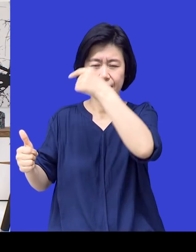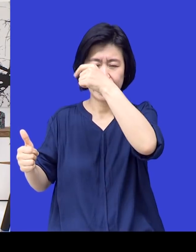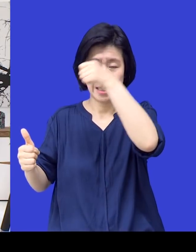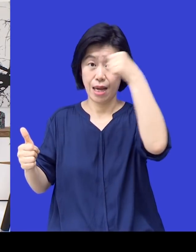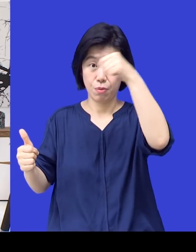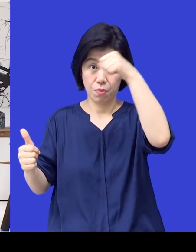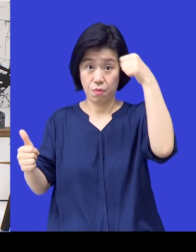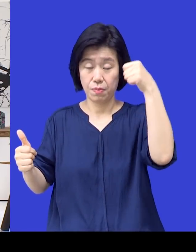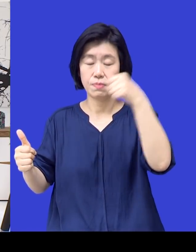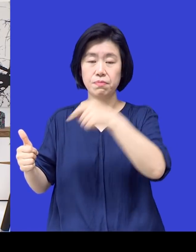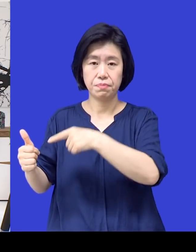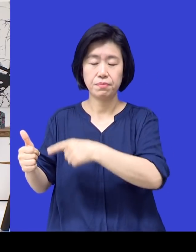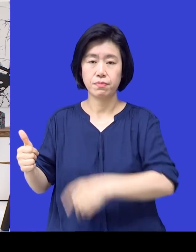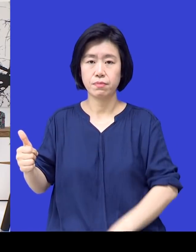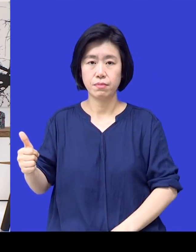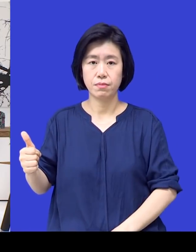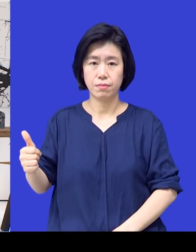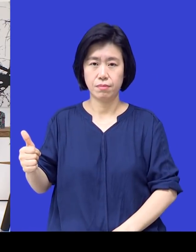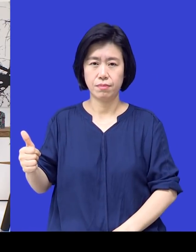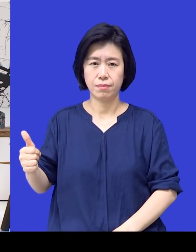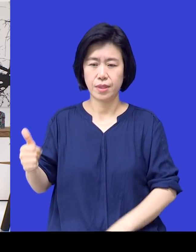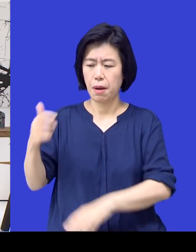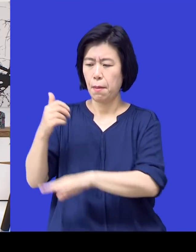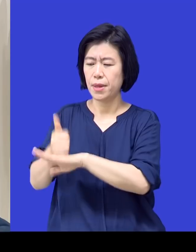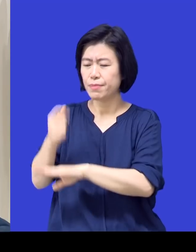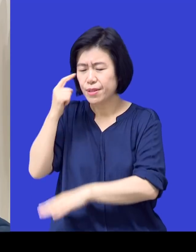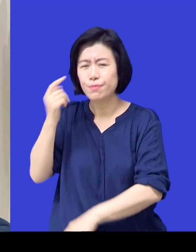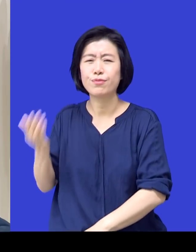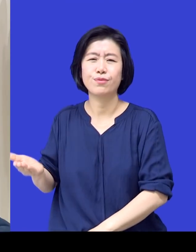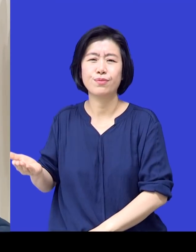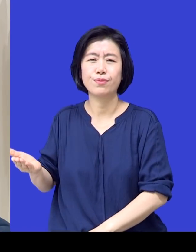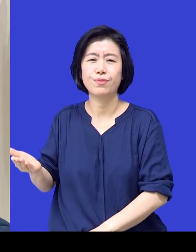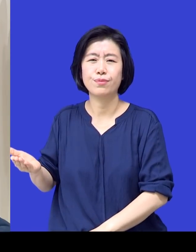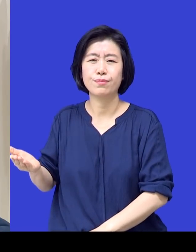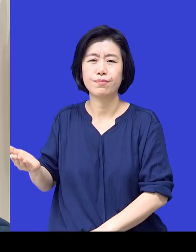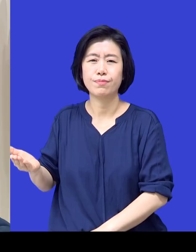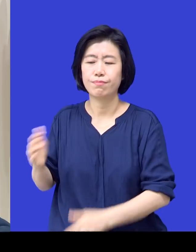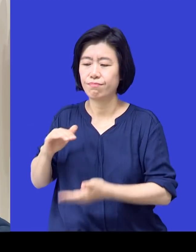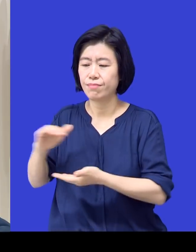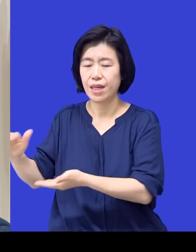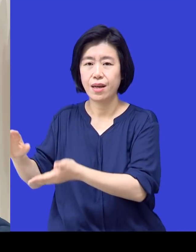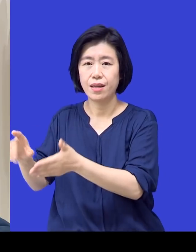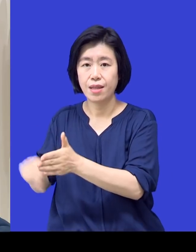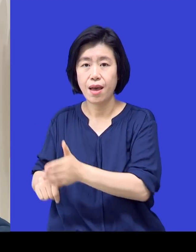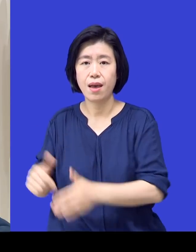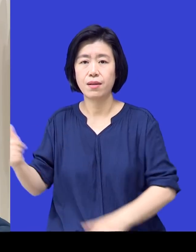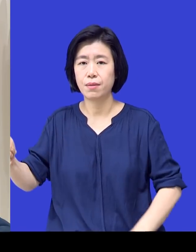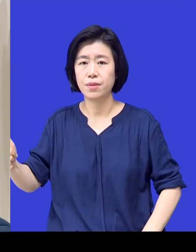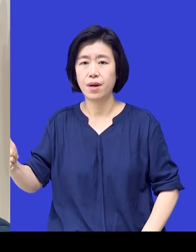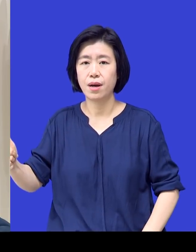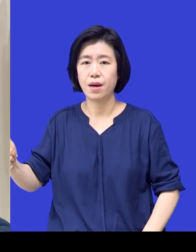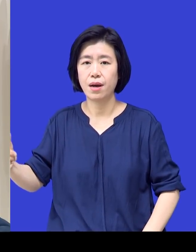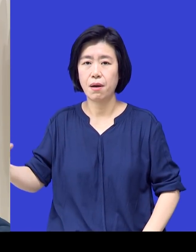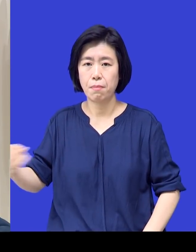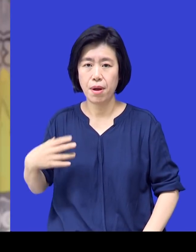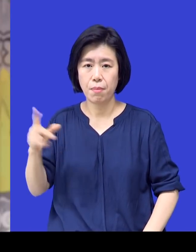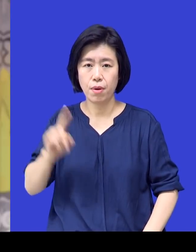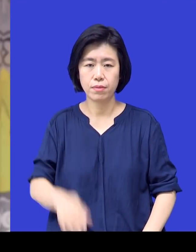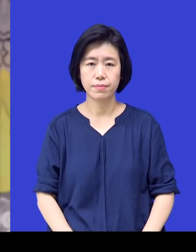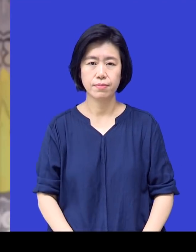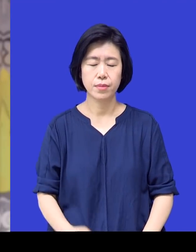예. 근데 그분한테 이제 유도 질문을 한 거예요. 똑같이. 그랬더니 이 장로님이요. 한숨을 크게